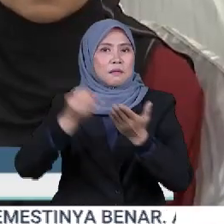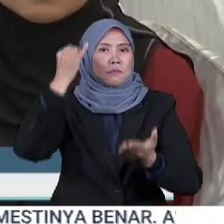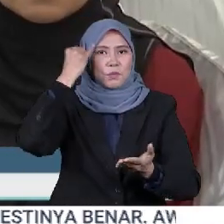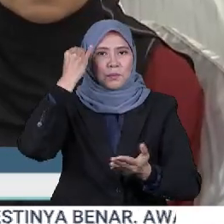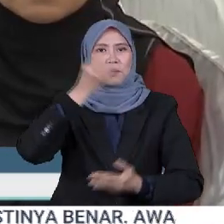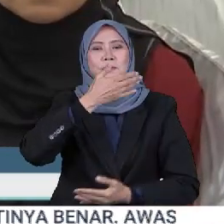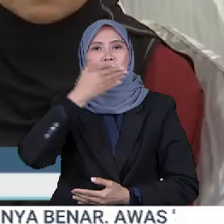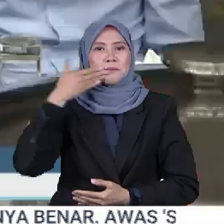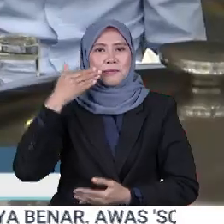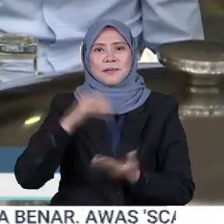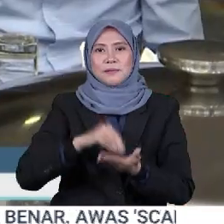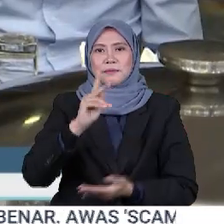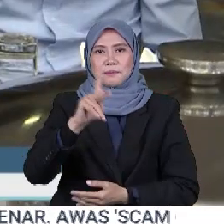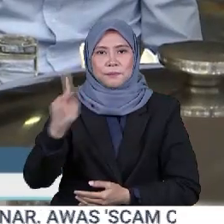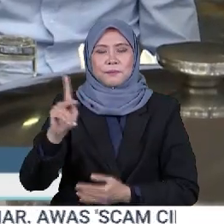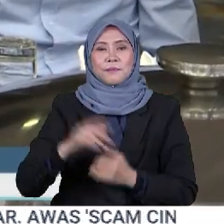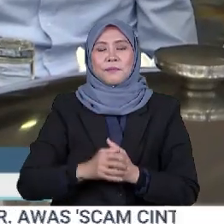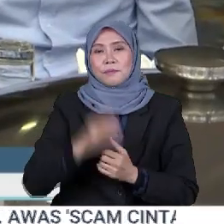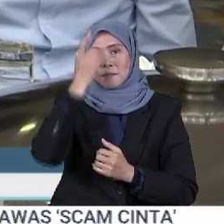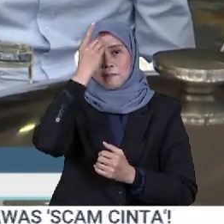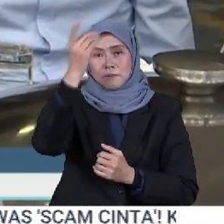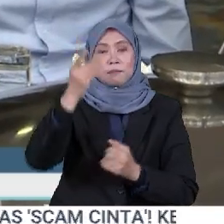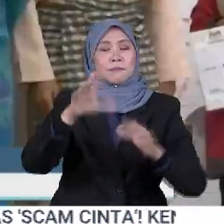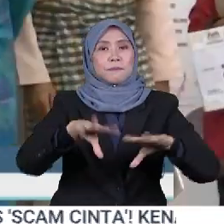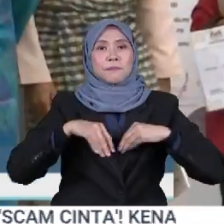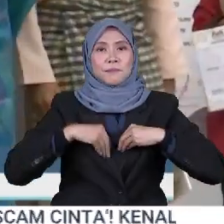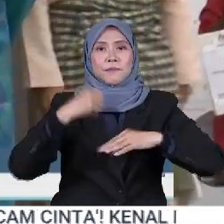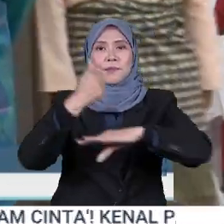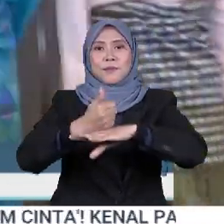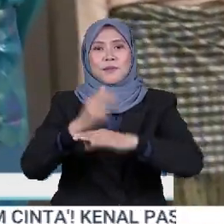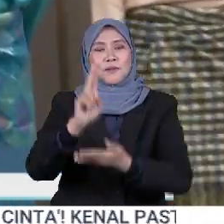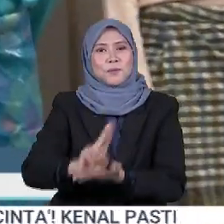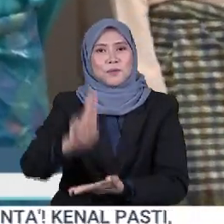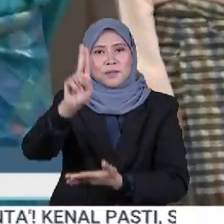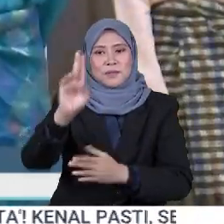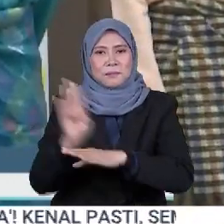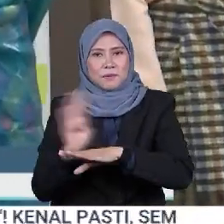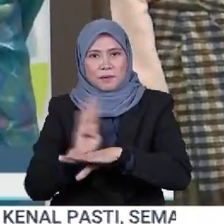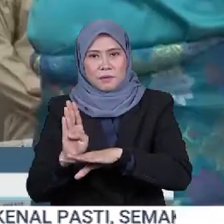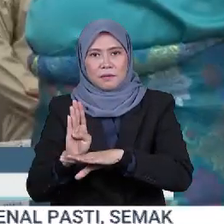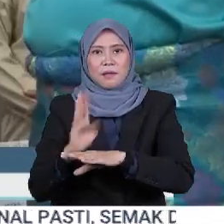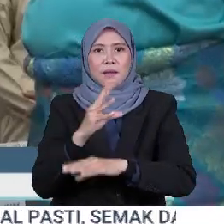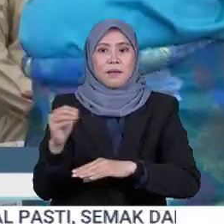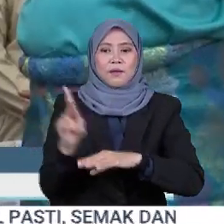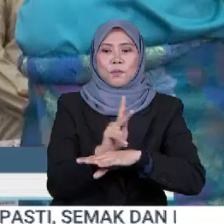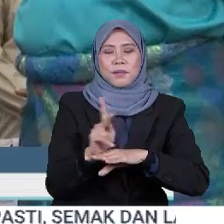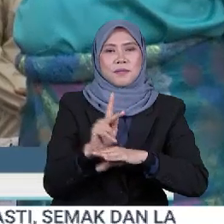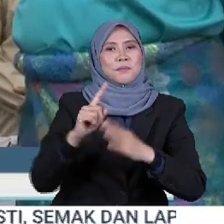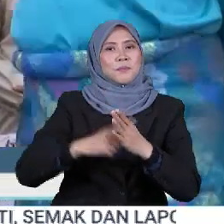IKMA di Kota Kinabalu. Dato' Iwan turut menyambut baik penubuhan Universiti Keusahawanan Koperasi Malaysia Mei